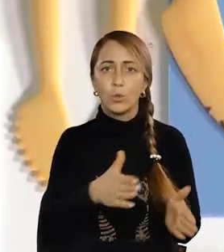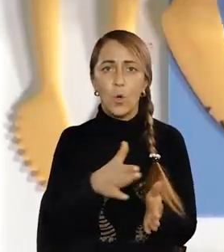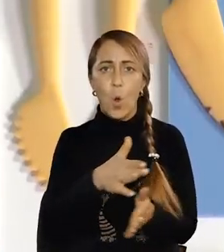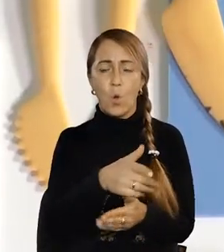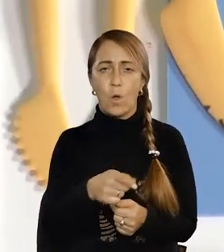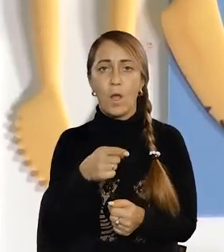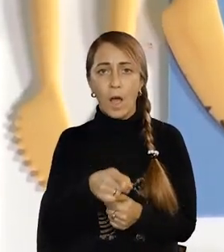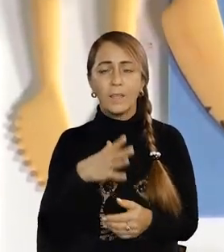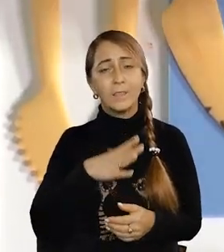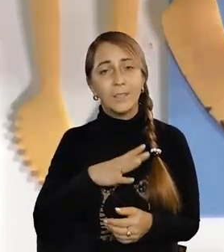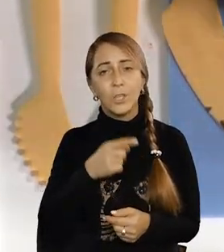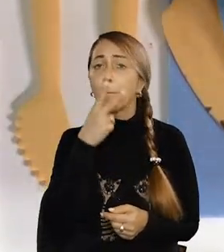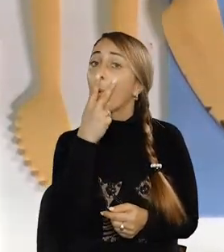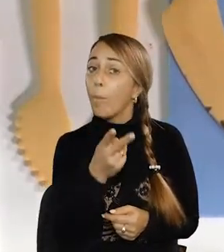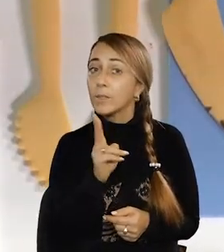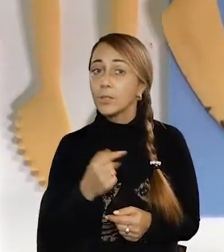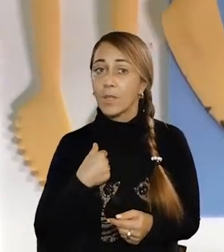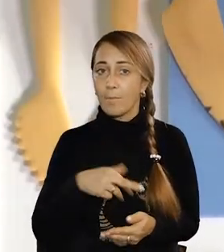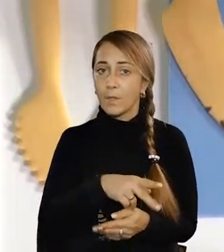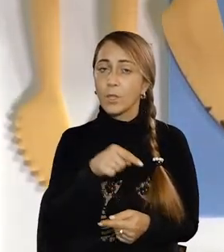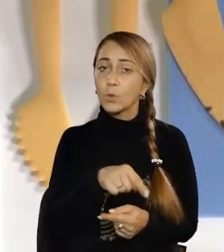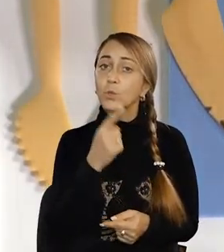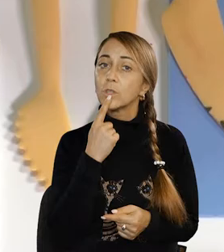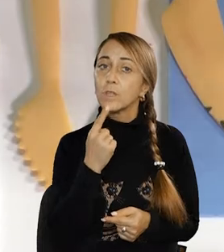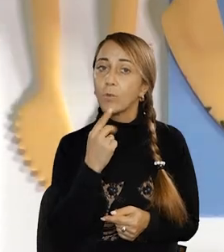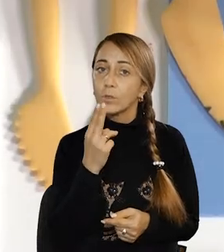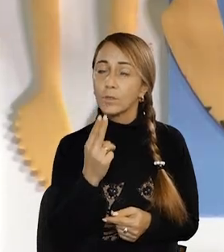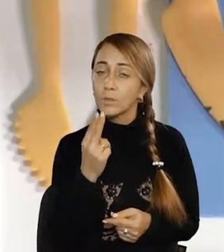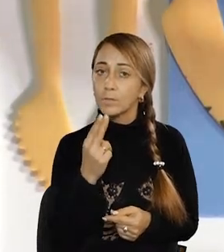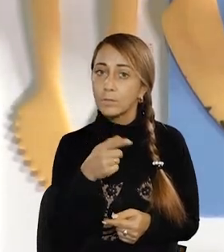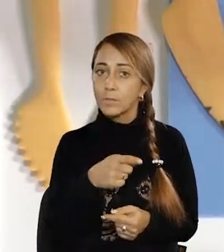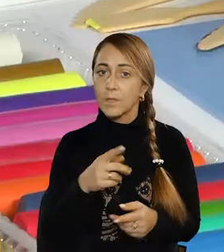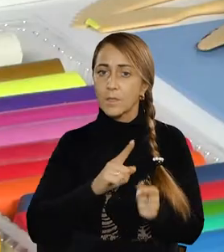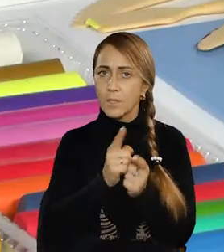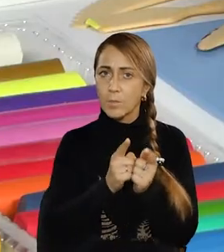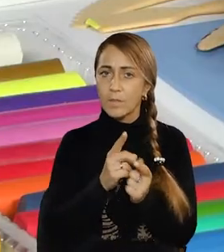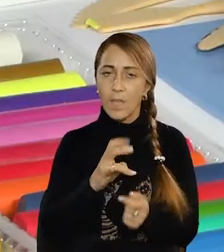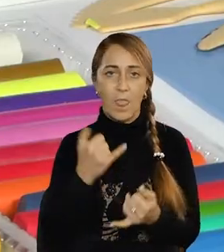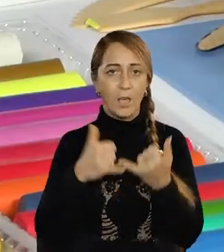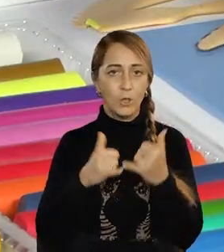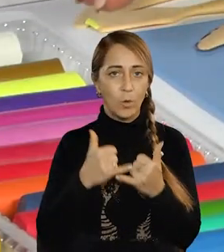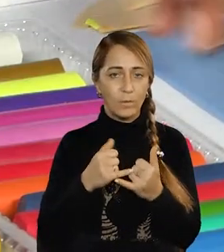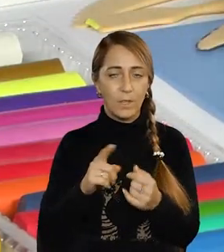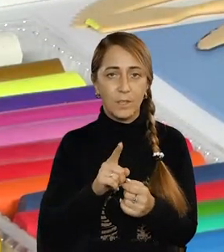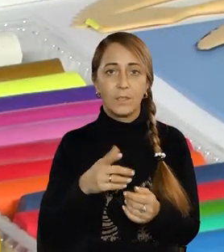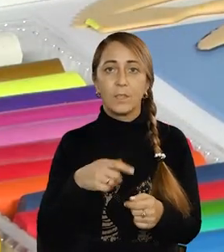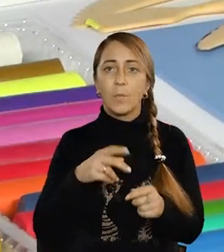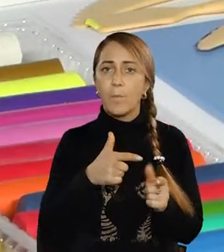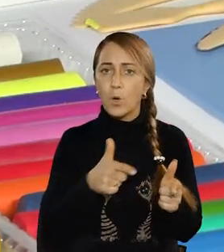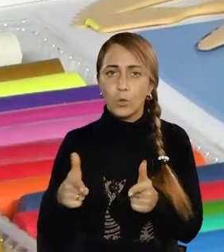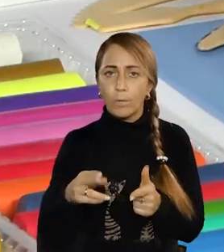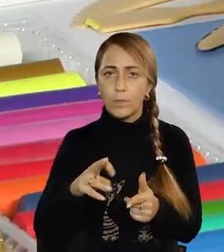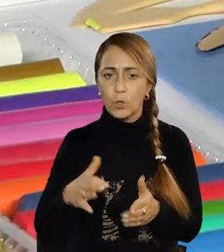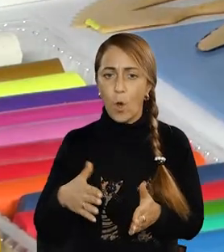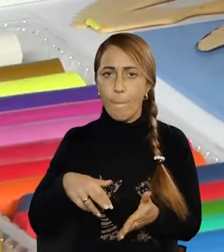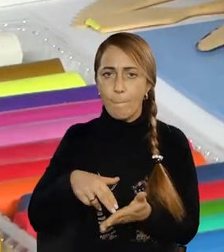дорогу? А ти зачекай і побачиш». Тут червоний колір світлофора змінився на жовтий, що означає приготуватися